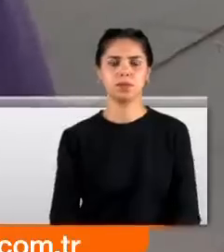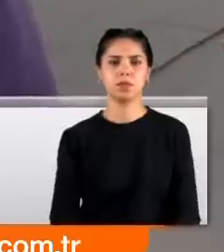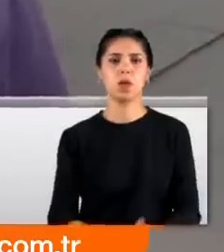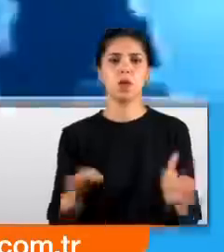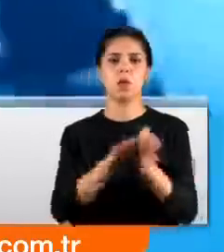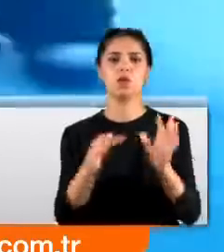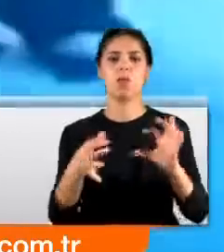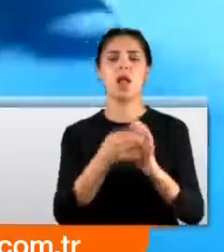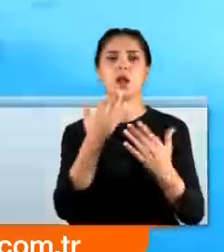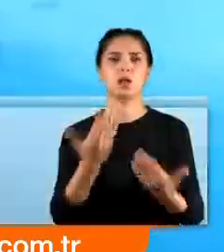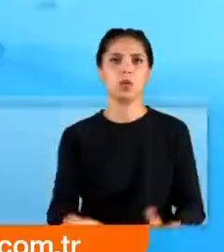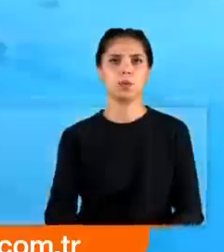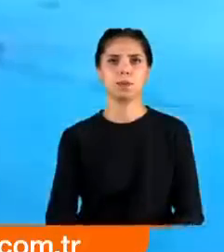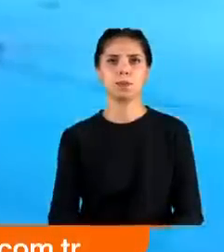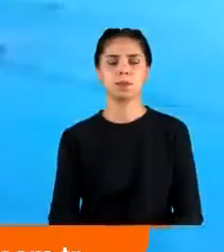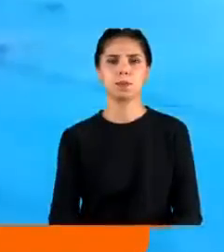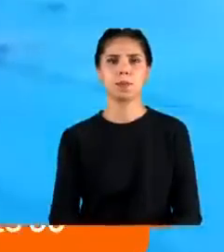bir alakası yok.